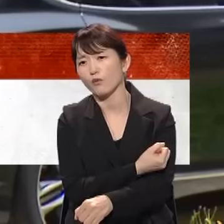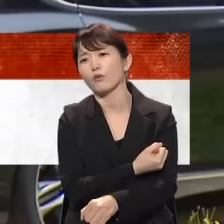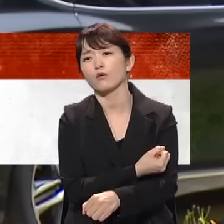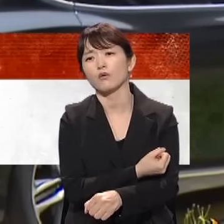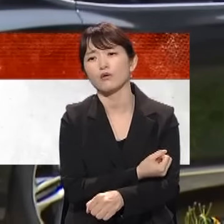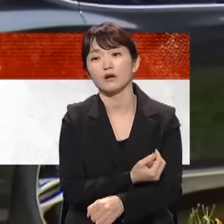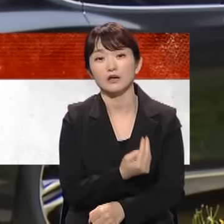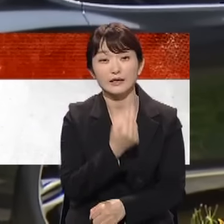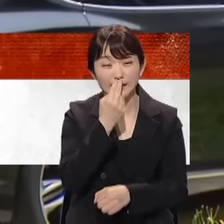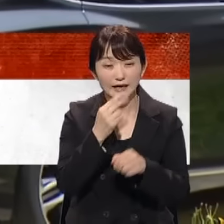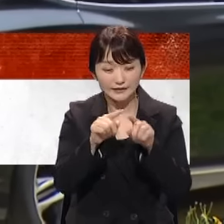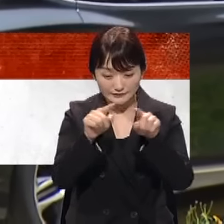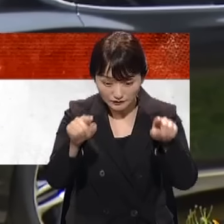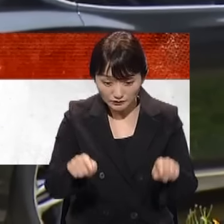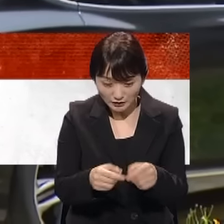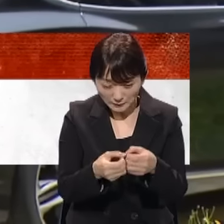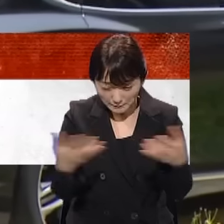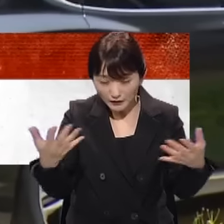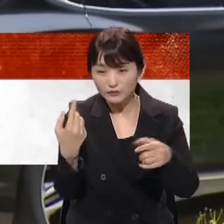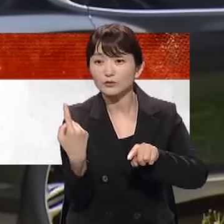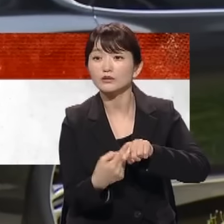가스통 터지듯이 그런 심한